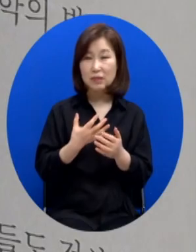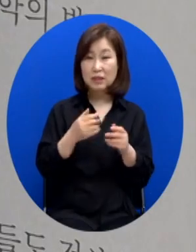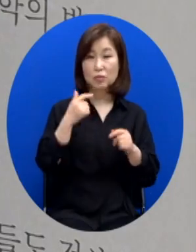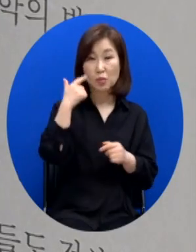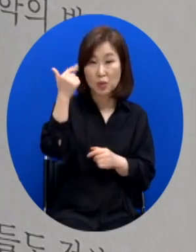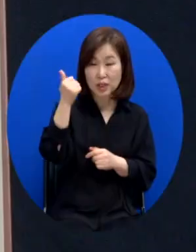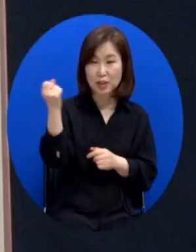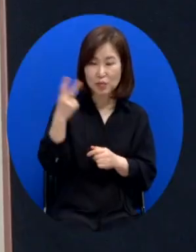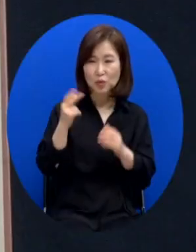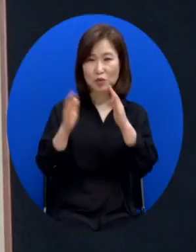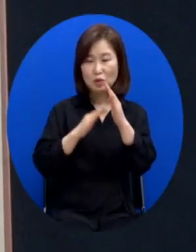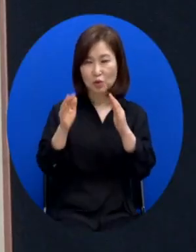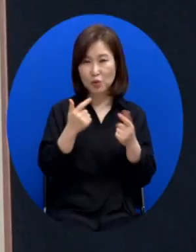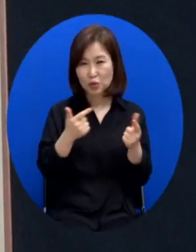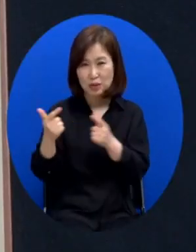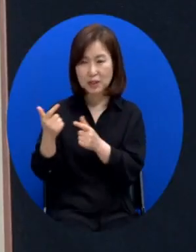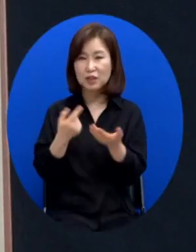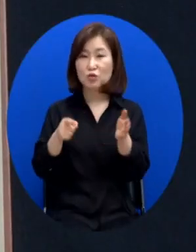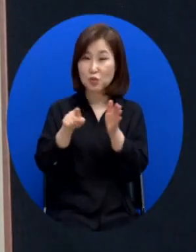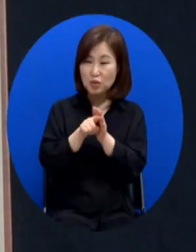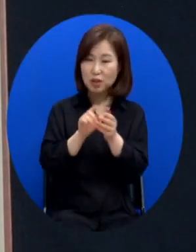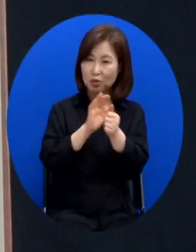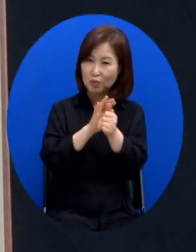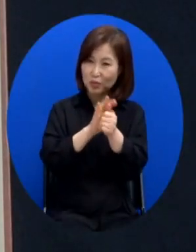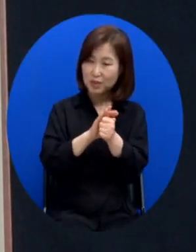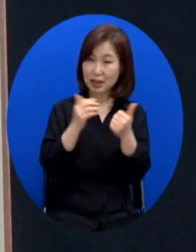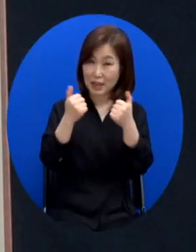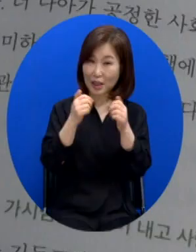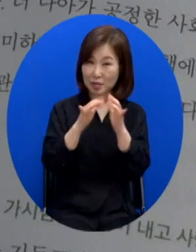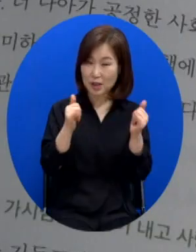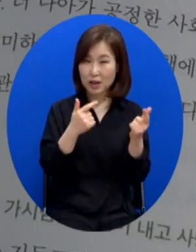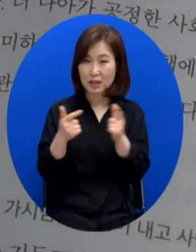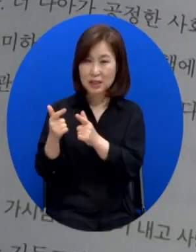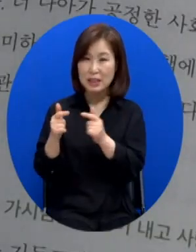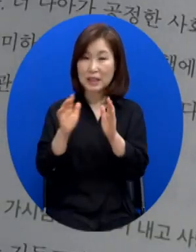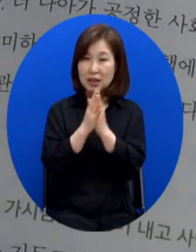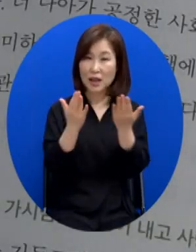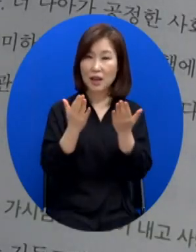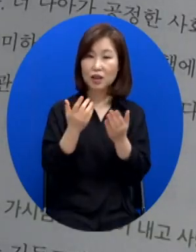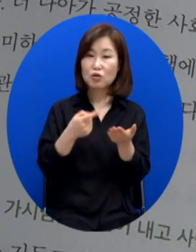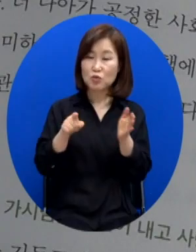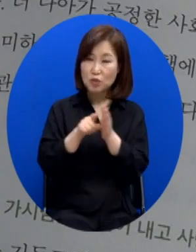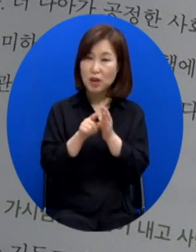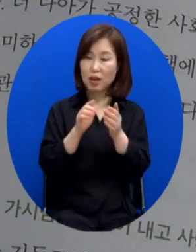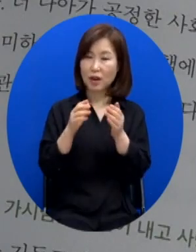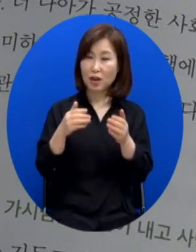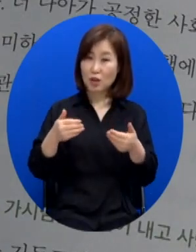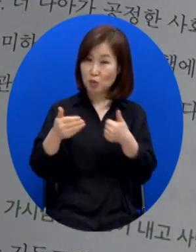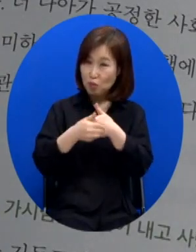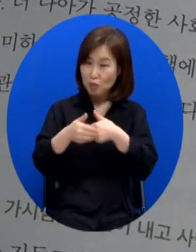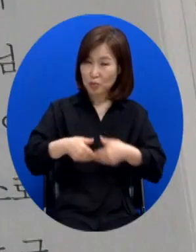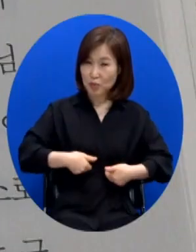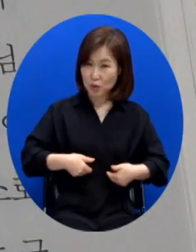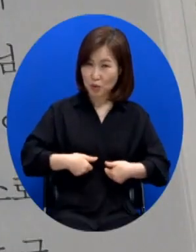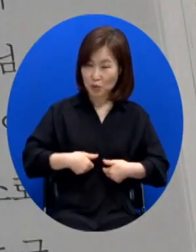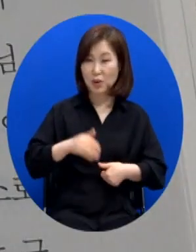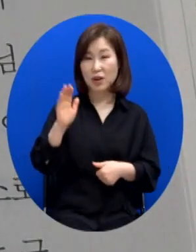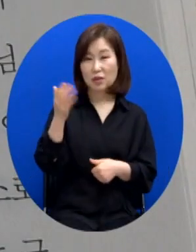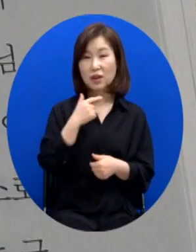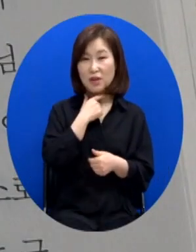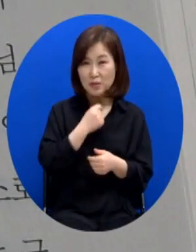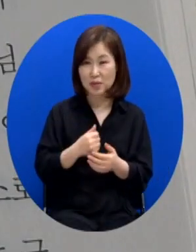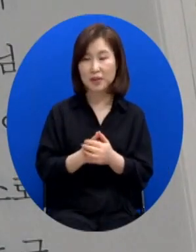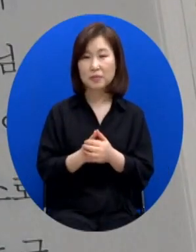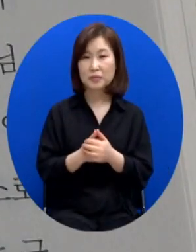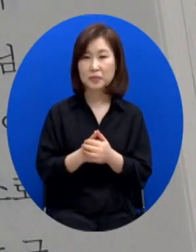비롯해 그들을 돕는 기독교 상담사 모두 책을 통해 도움을 받고 건강한 신앙인의 삶을 살 수 있길 바란다고